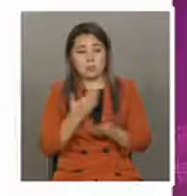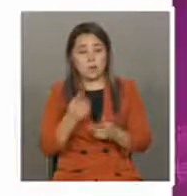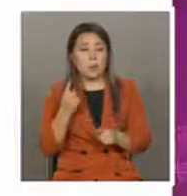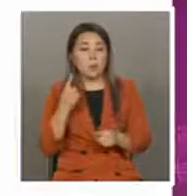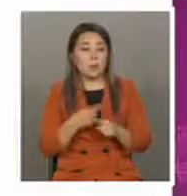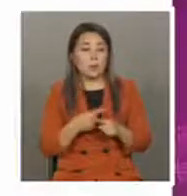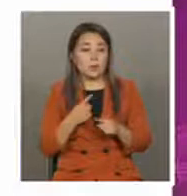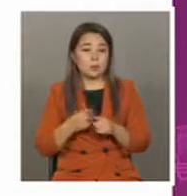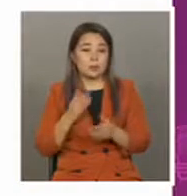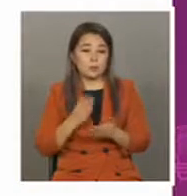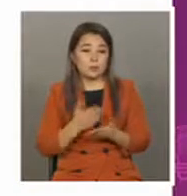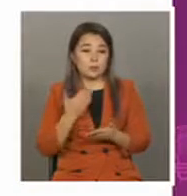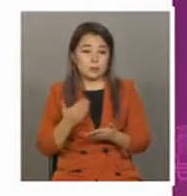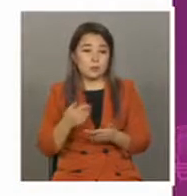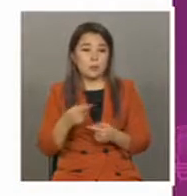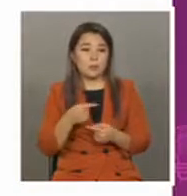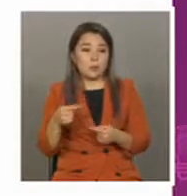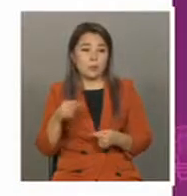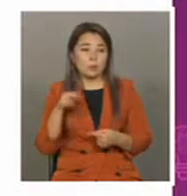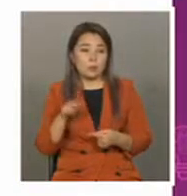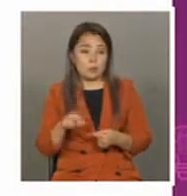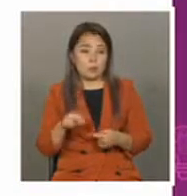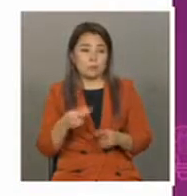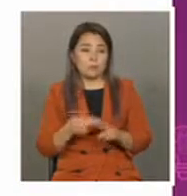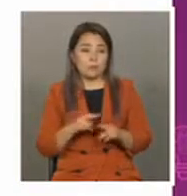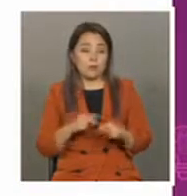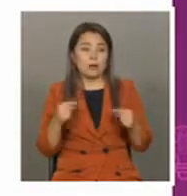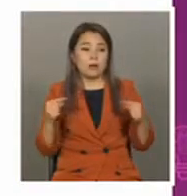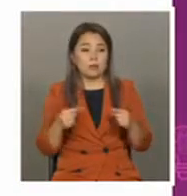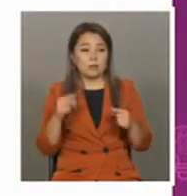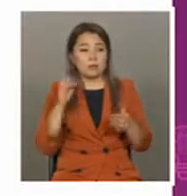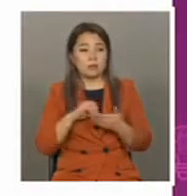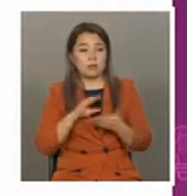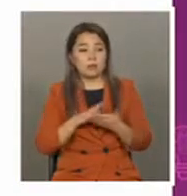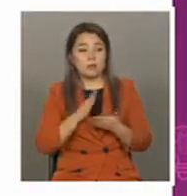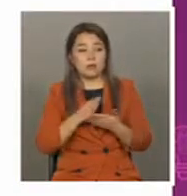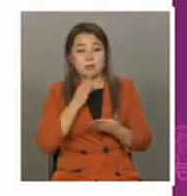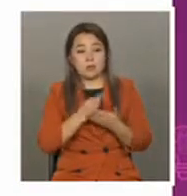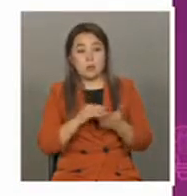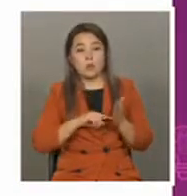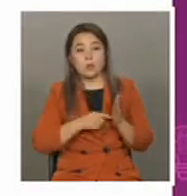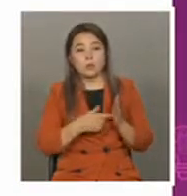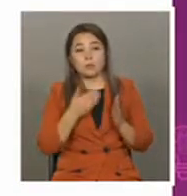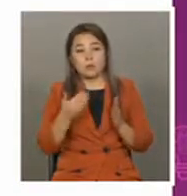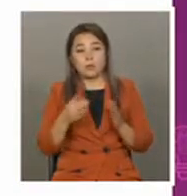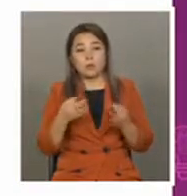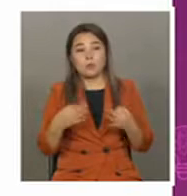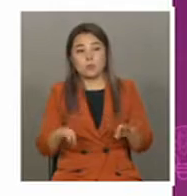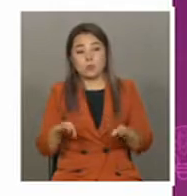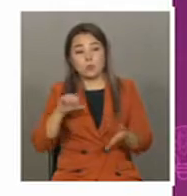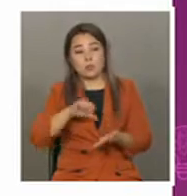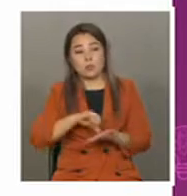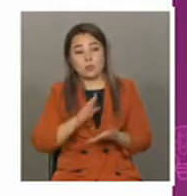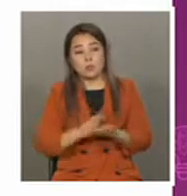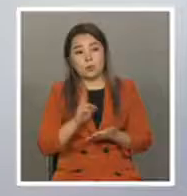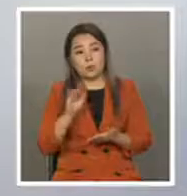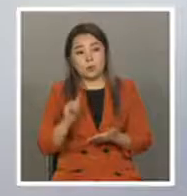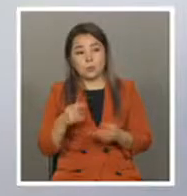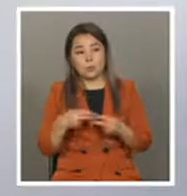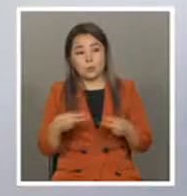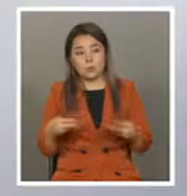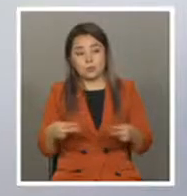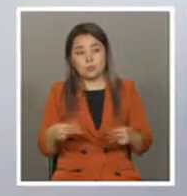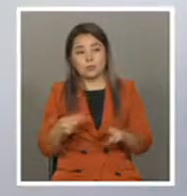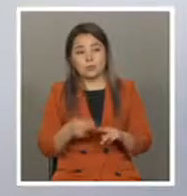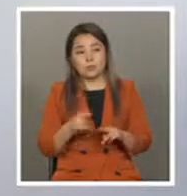қосындысы минус p-ға, яғни қарама-қарсымен алынған екінші коэффициентке, ал көбейтіндісі бос мүшеге q-ға тең болады.